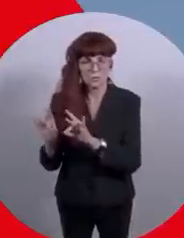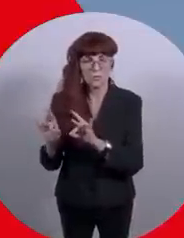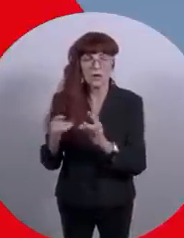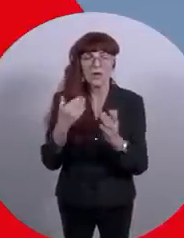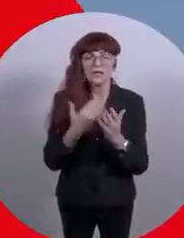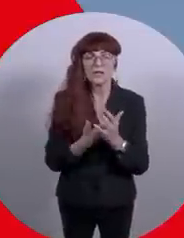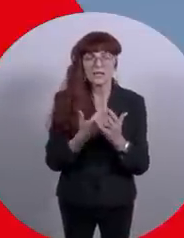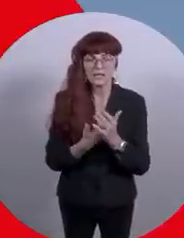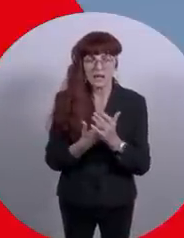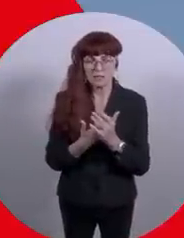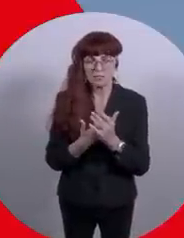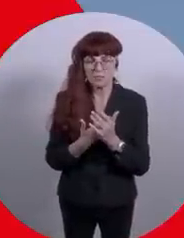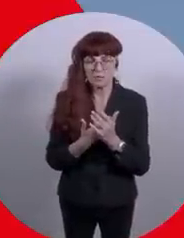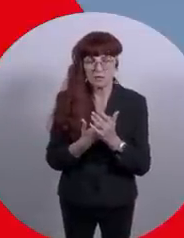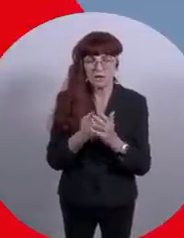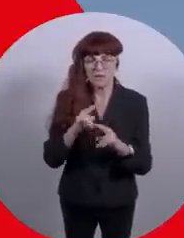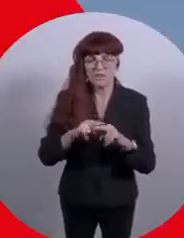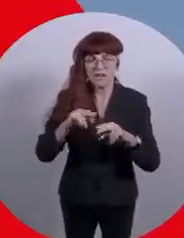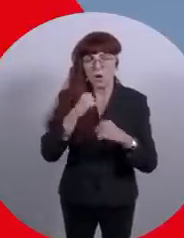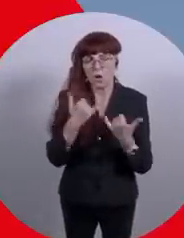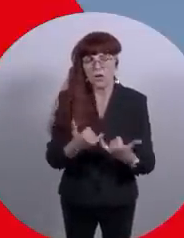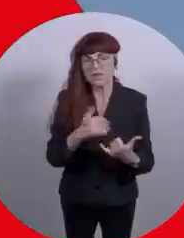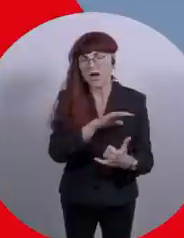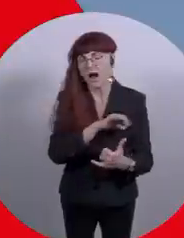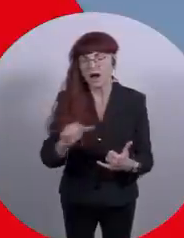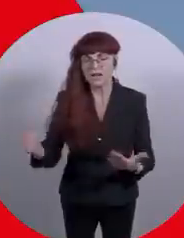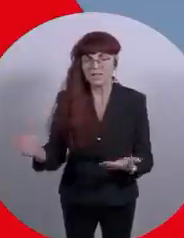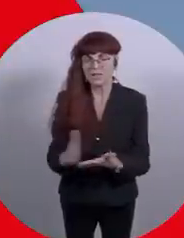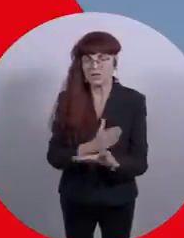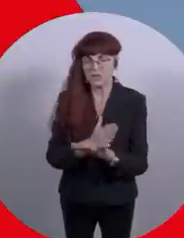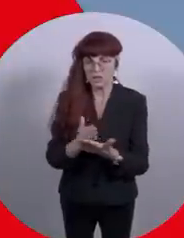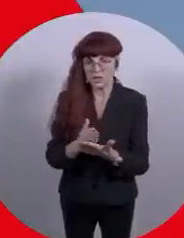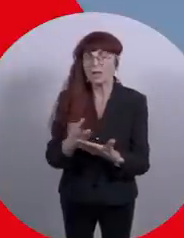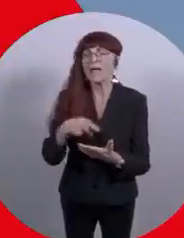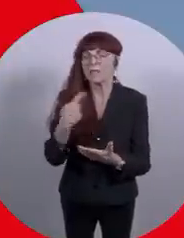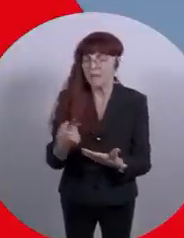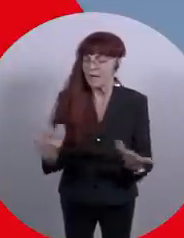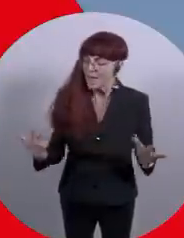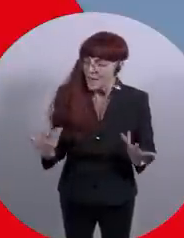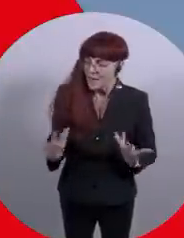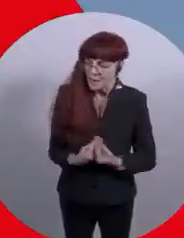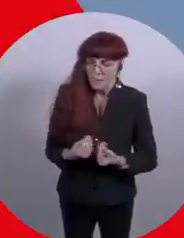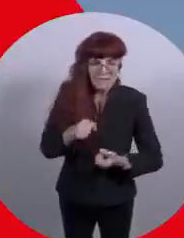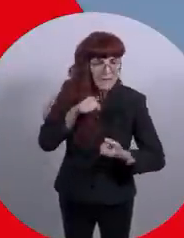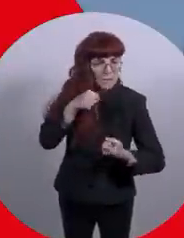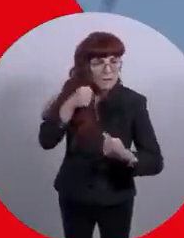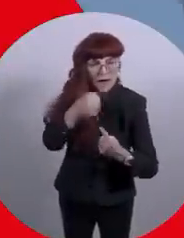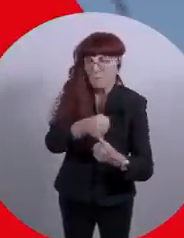wenn heute alles entschieden ist gemeinsam kämpfen und gewinnen Freundschaft